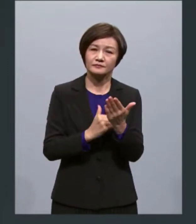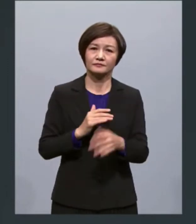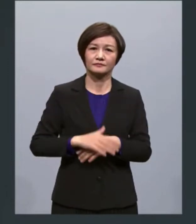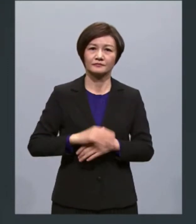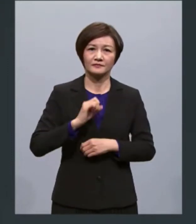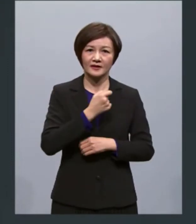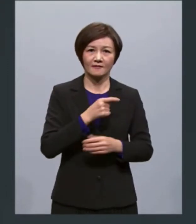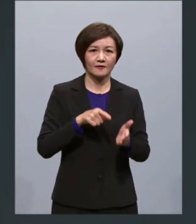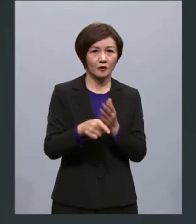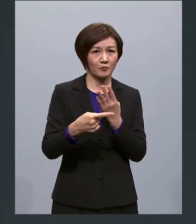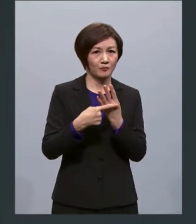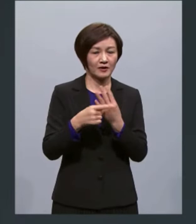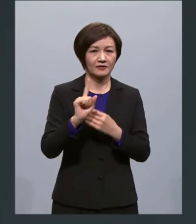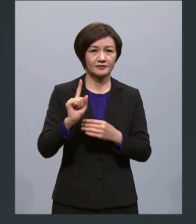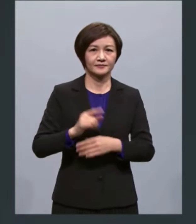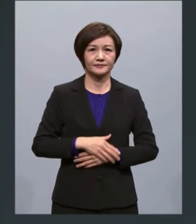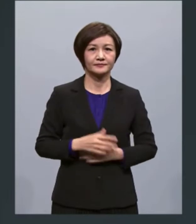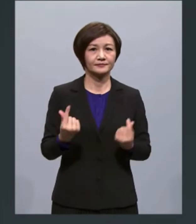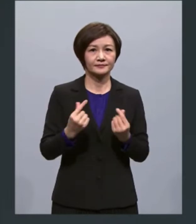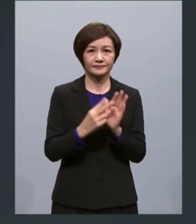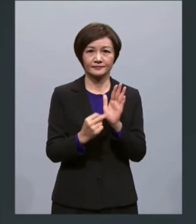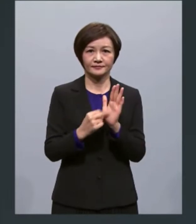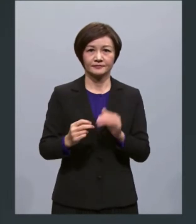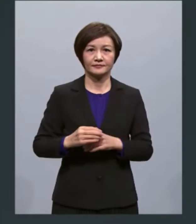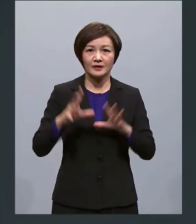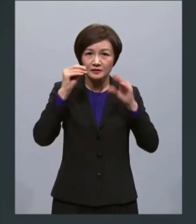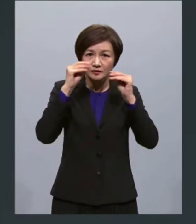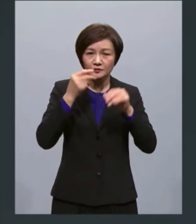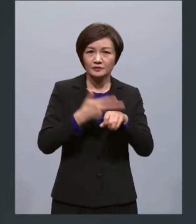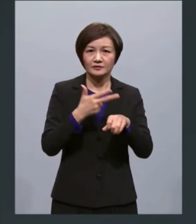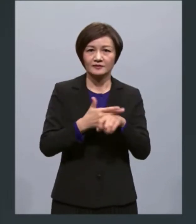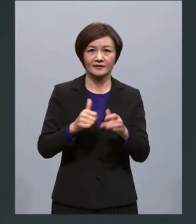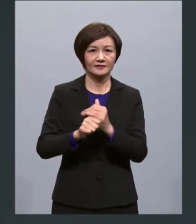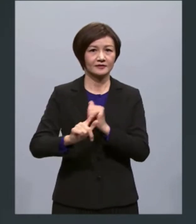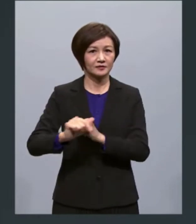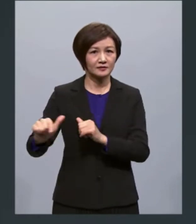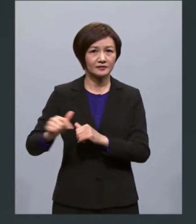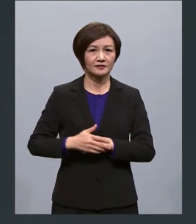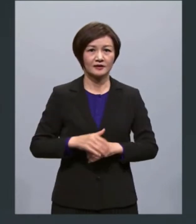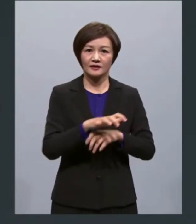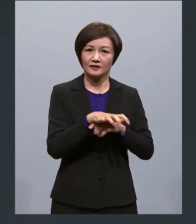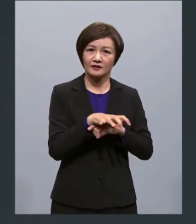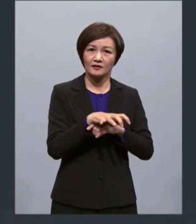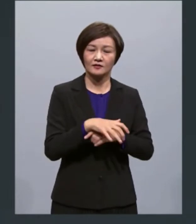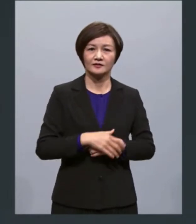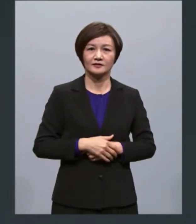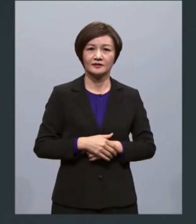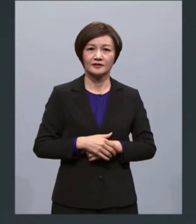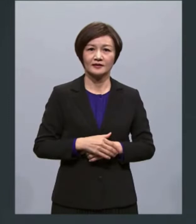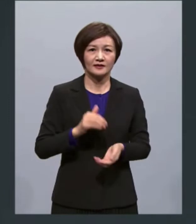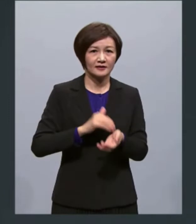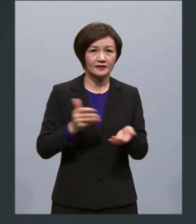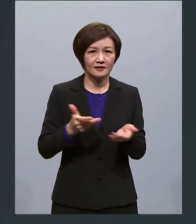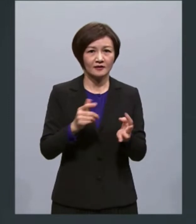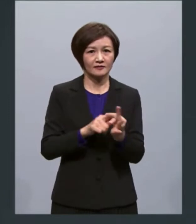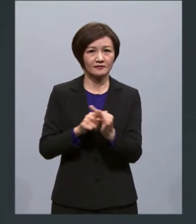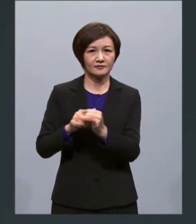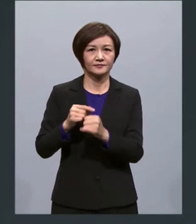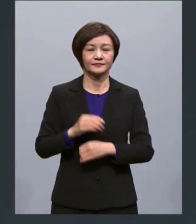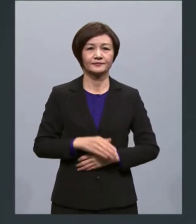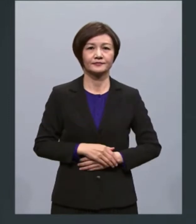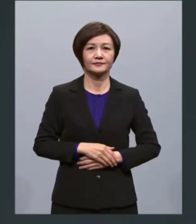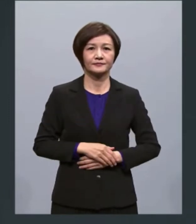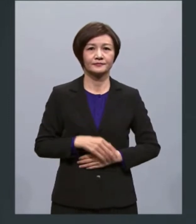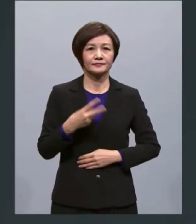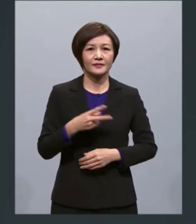国专长项目，例如说资讯科技、生物科技、农务科技、临床医疗等等，当然也要